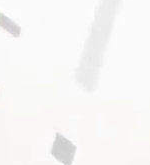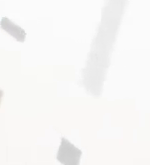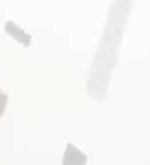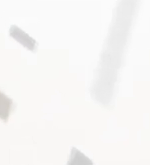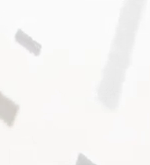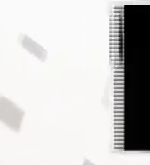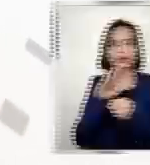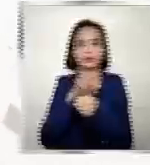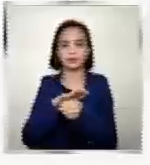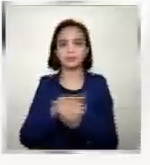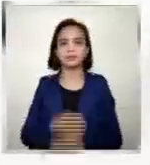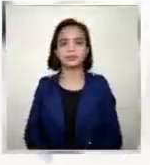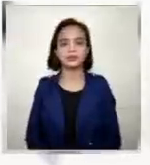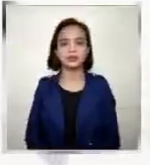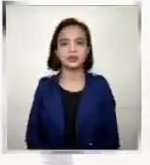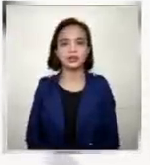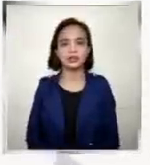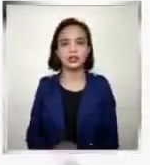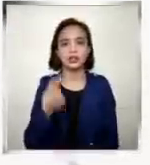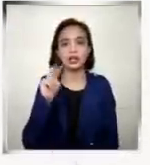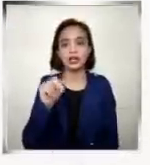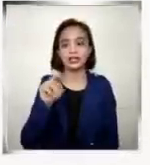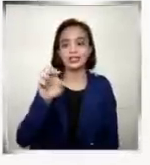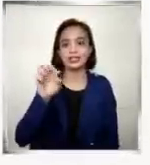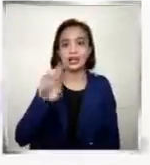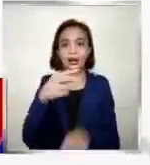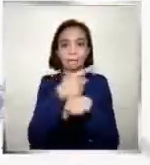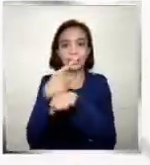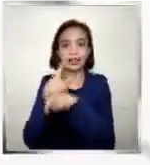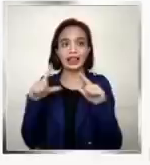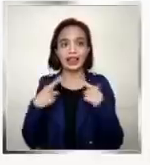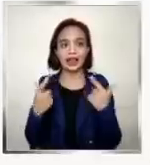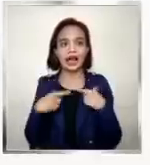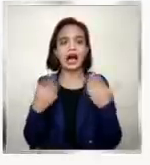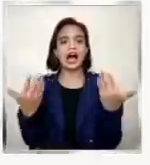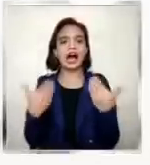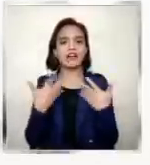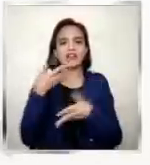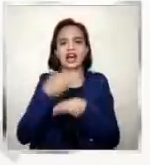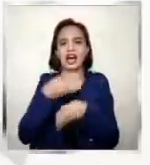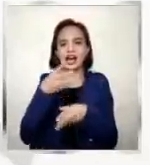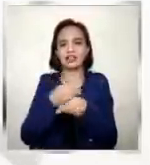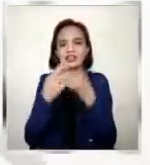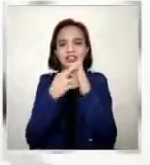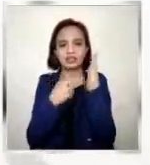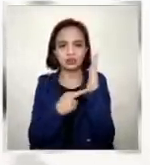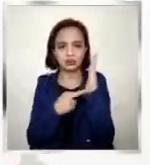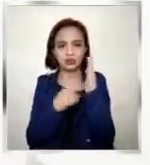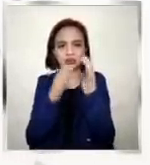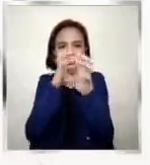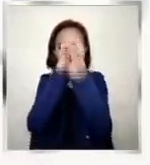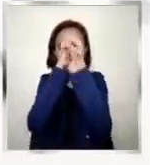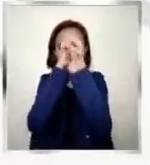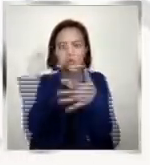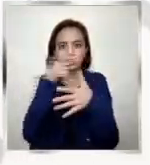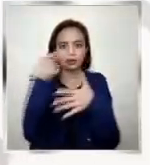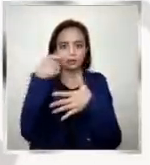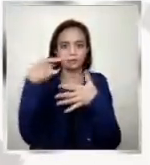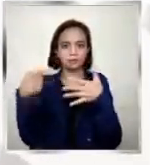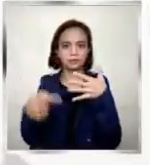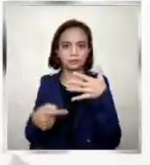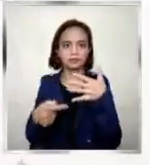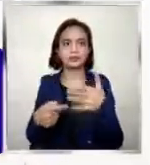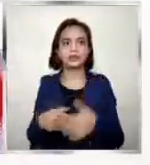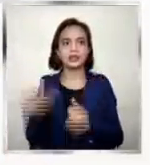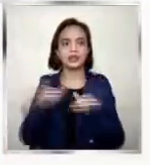Ang NCR, Bataan at Laguna ay mayroong added restriction sa dining, personal care services at religious activities. Bawal